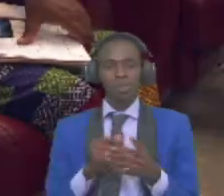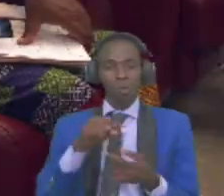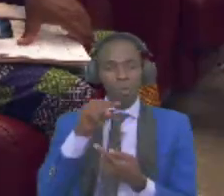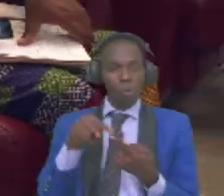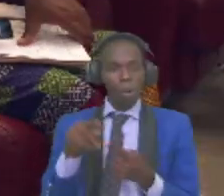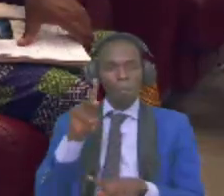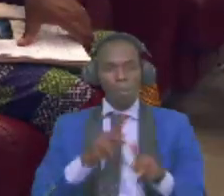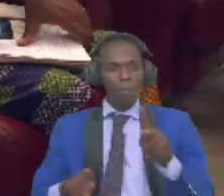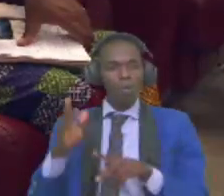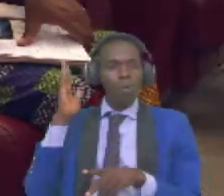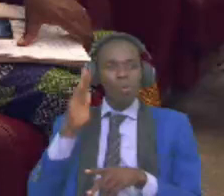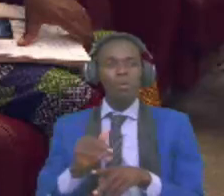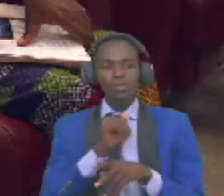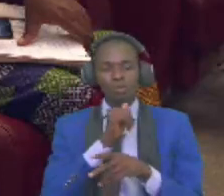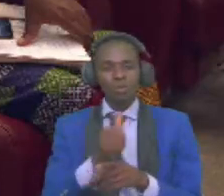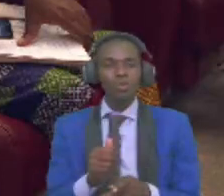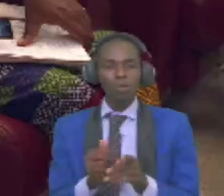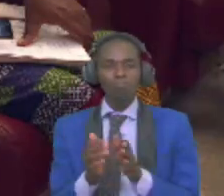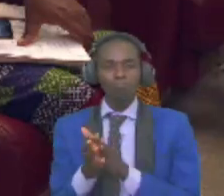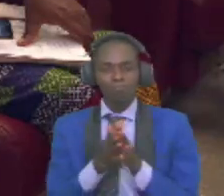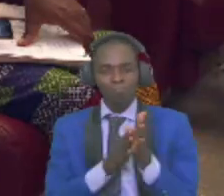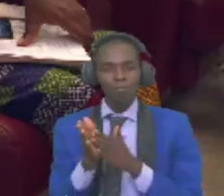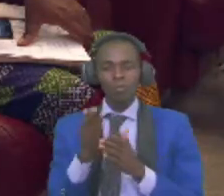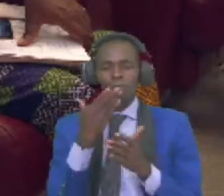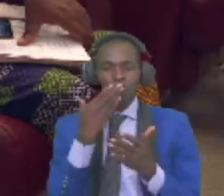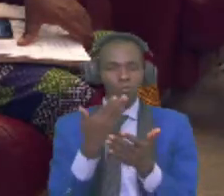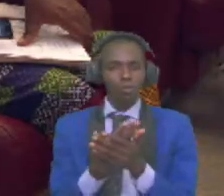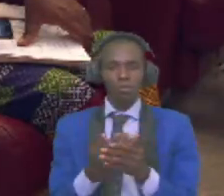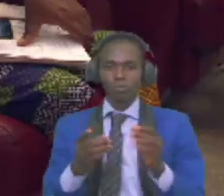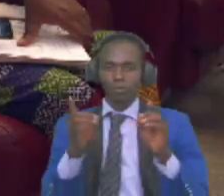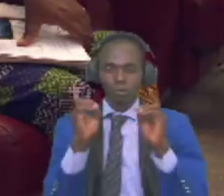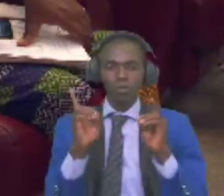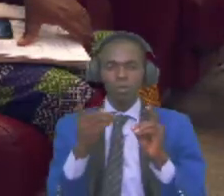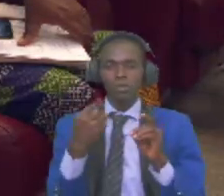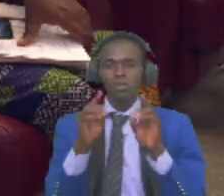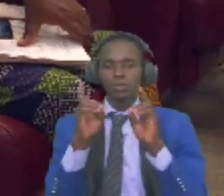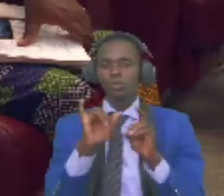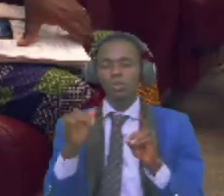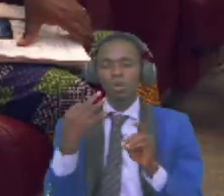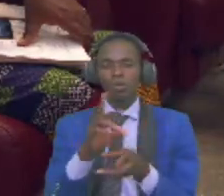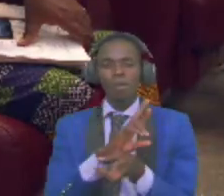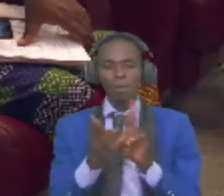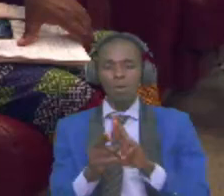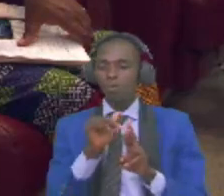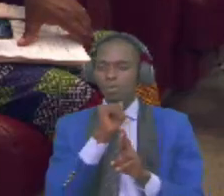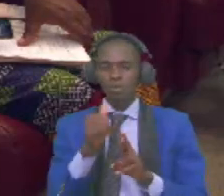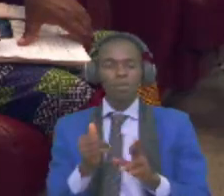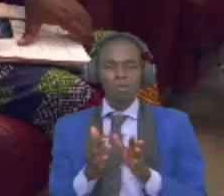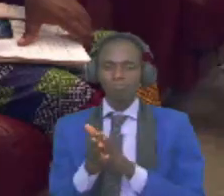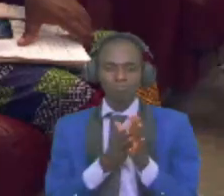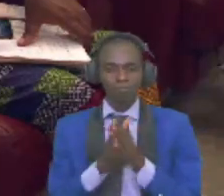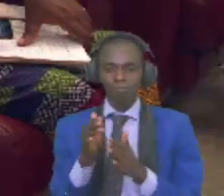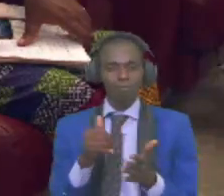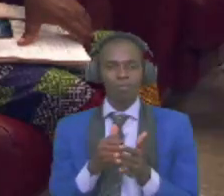les gens ne vont pas supporter la scène est doté ils ne vont pas supporter la